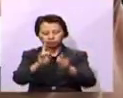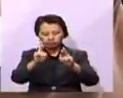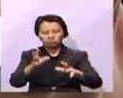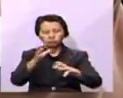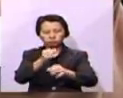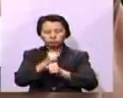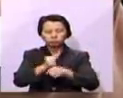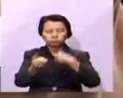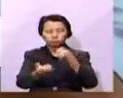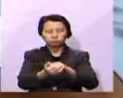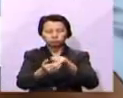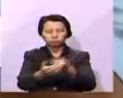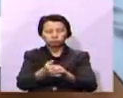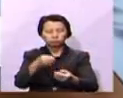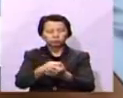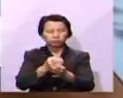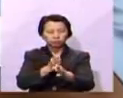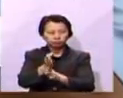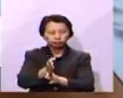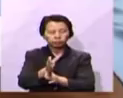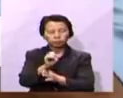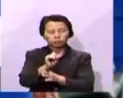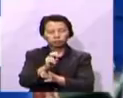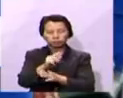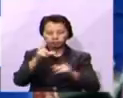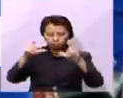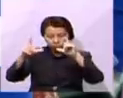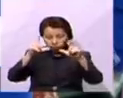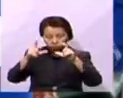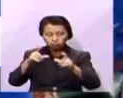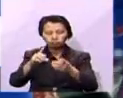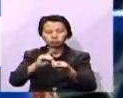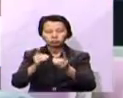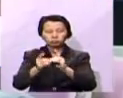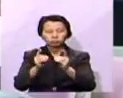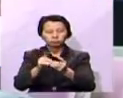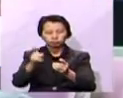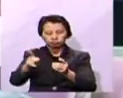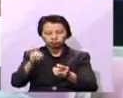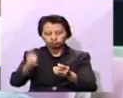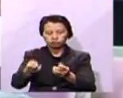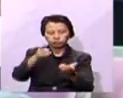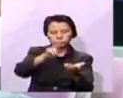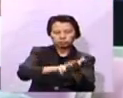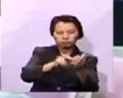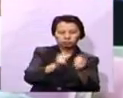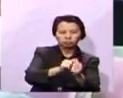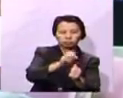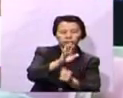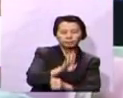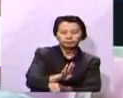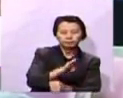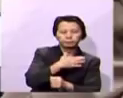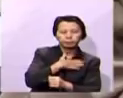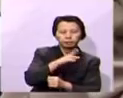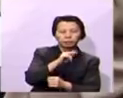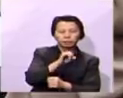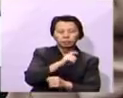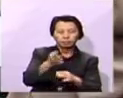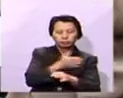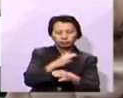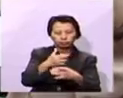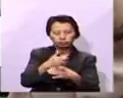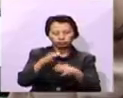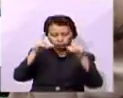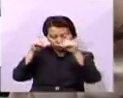menjana pendapatan sampingan dalam bidang seni fotografi digital. Penyumbang hanya perlu berdaftar dengan MyNik Berhad sebelum berkongsi